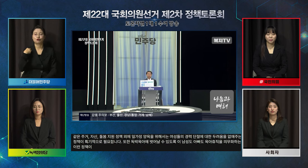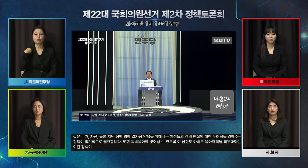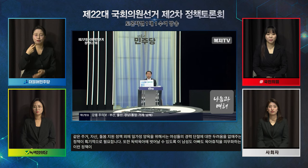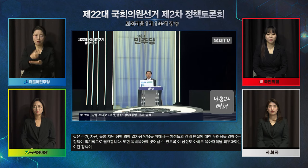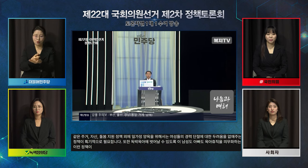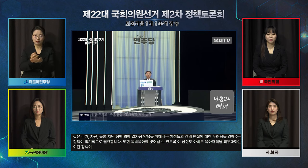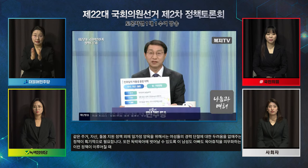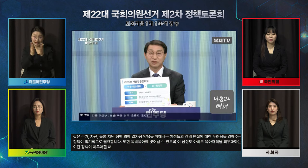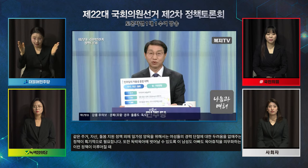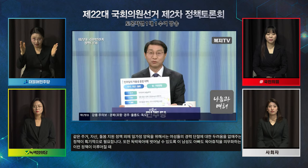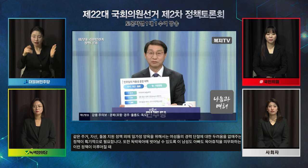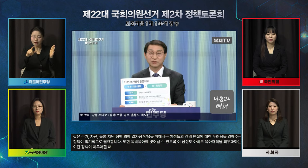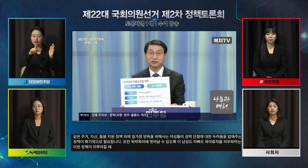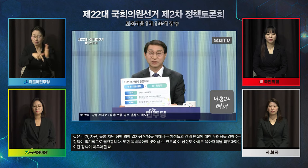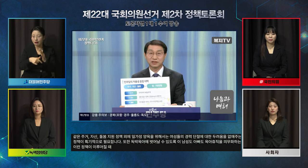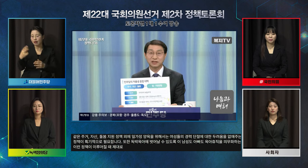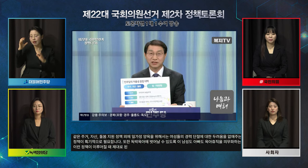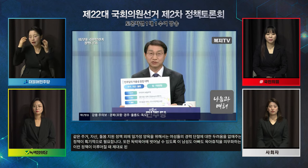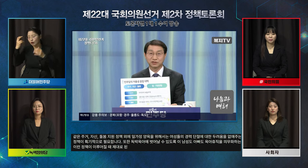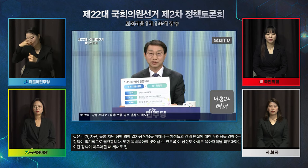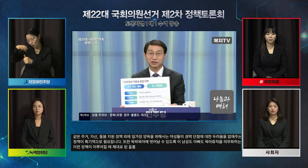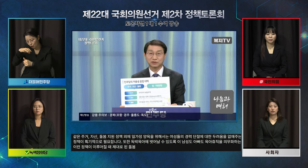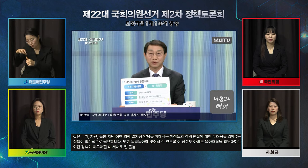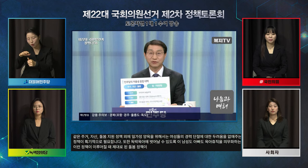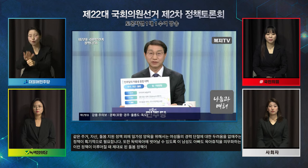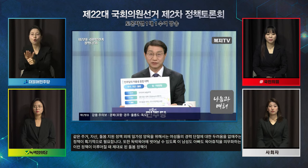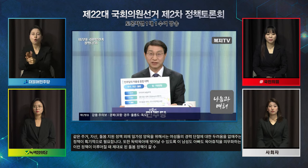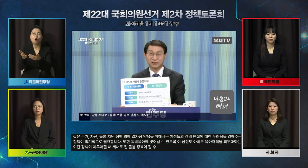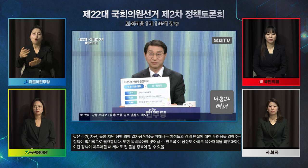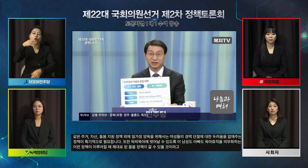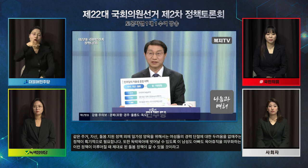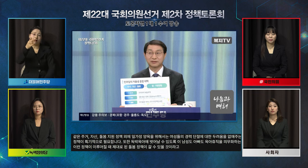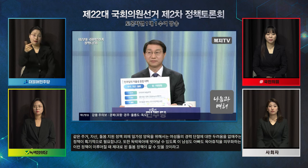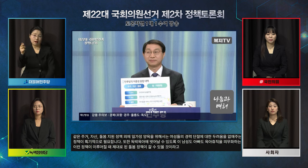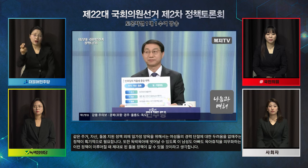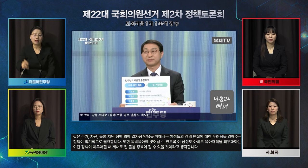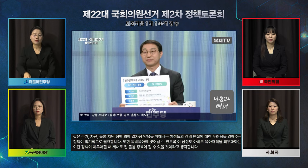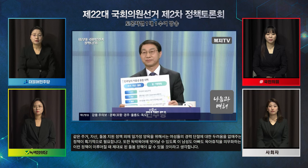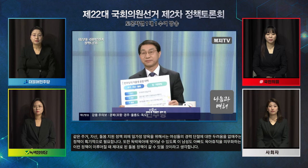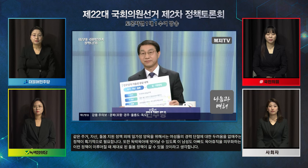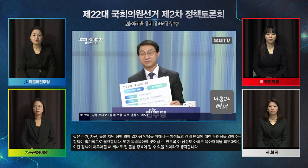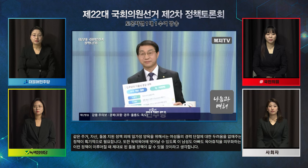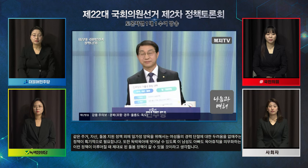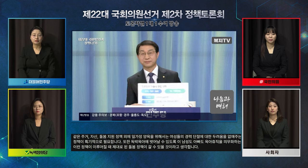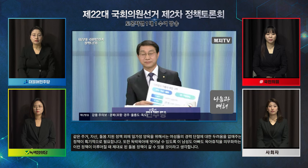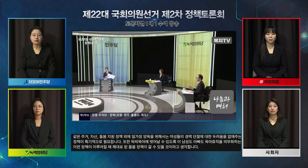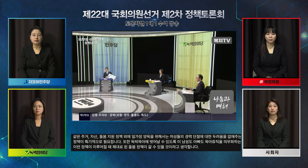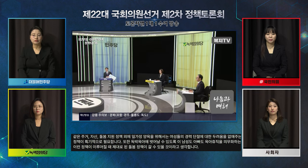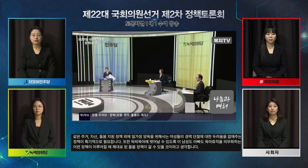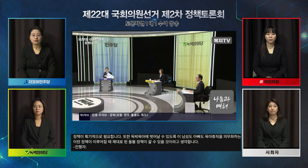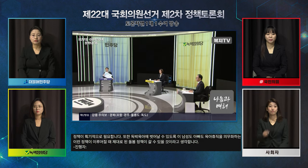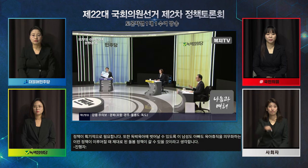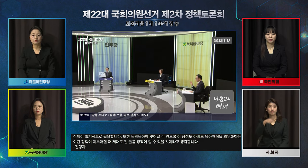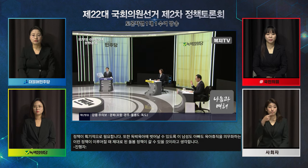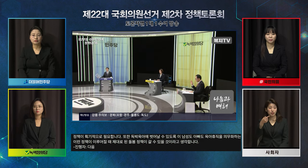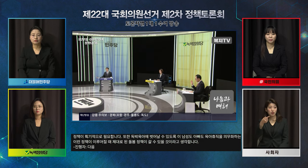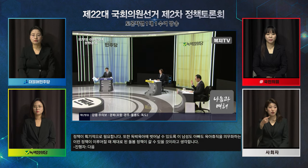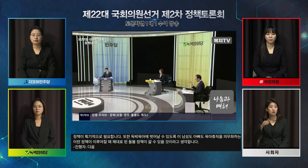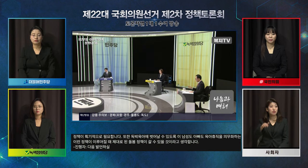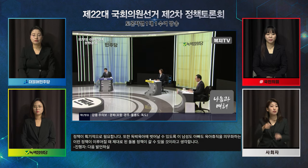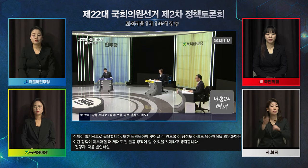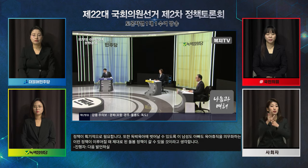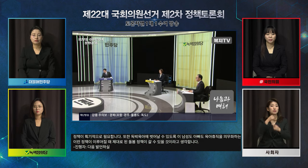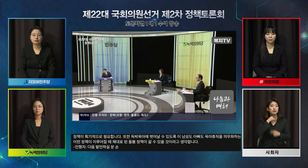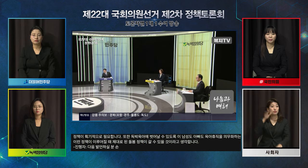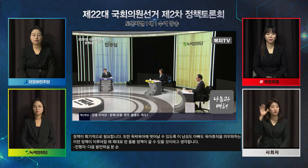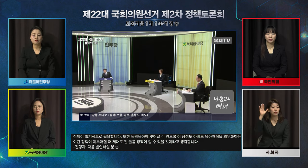때 제대로 된 돌봄 정책이 갈 수 있을 것이라고 생각합니다. 네, 다음 발언하실 분 손 들어주시죠.